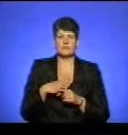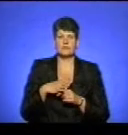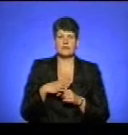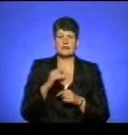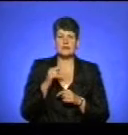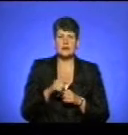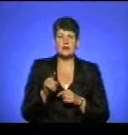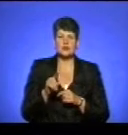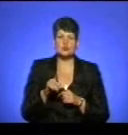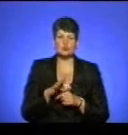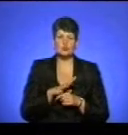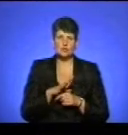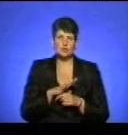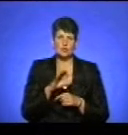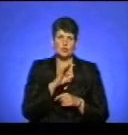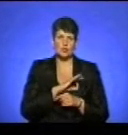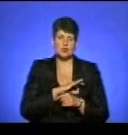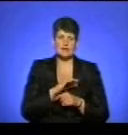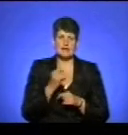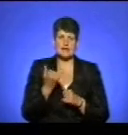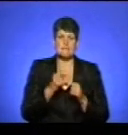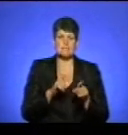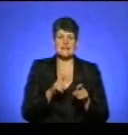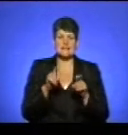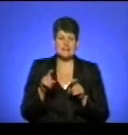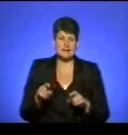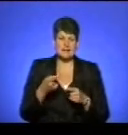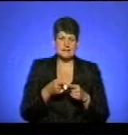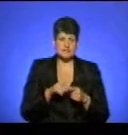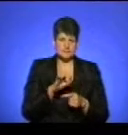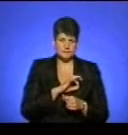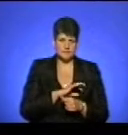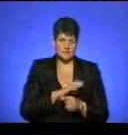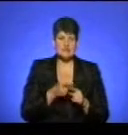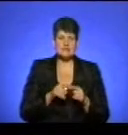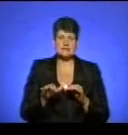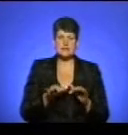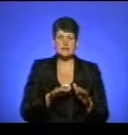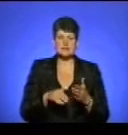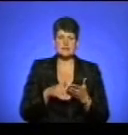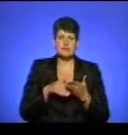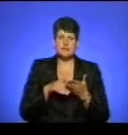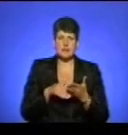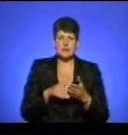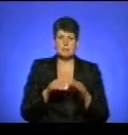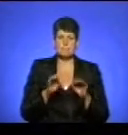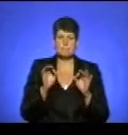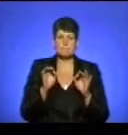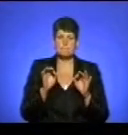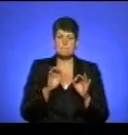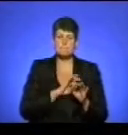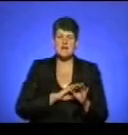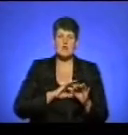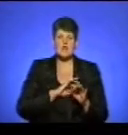те, що було корисно в першу чергу для переселенців, це заходи, які сприяли правовій обізнаності